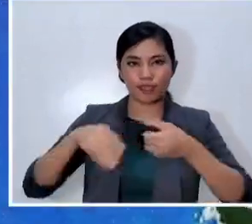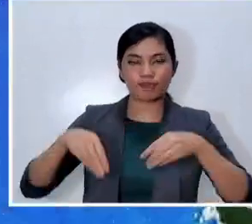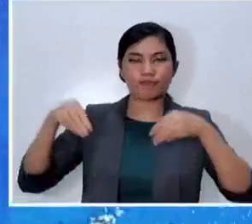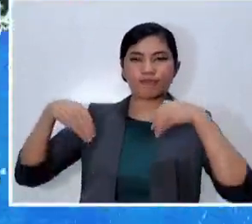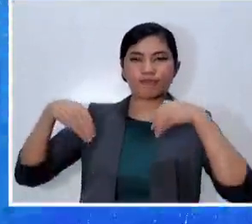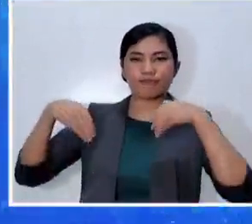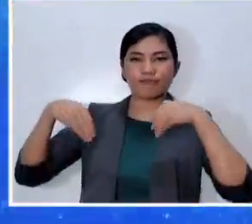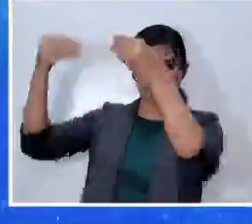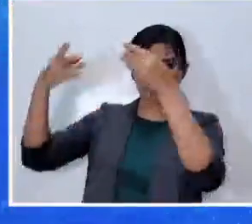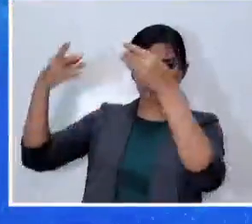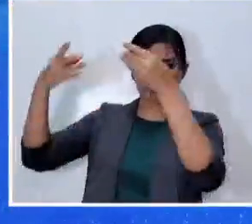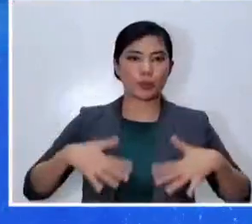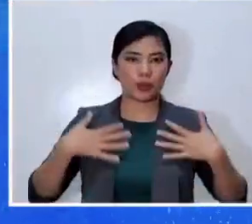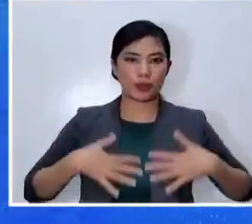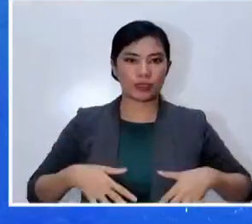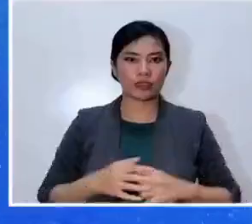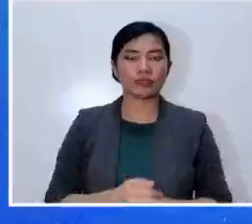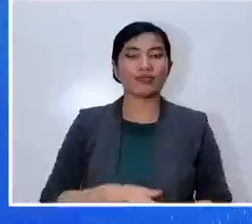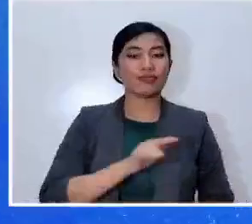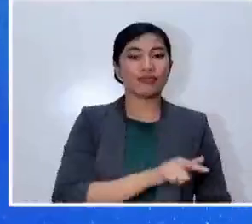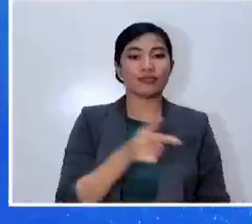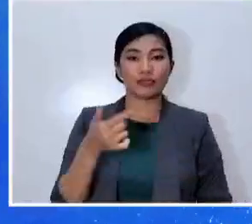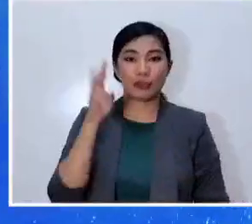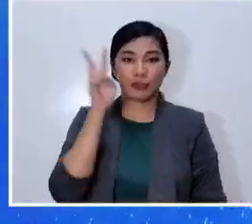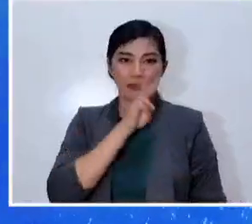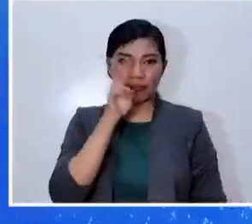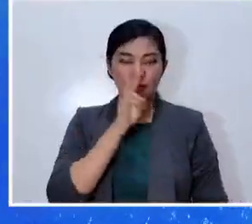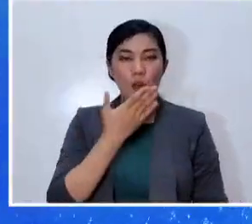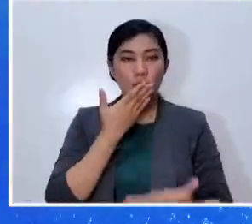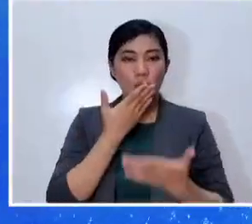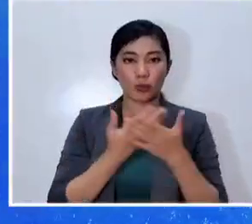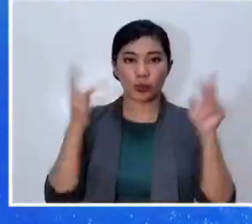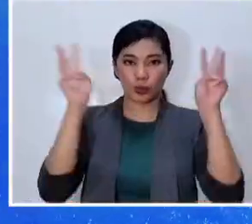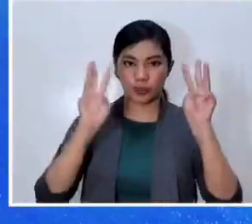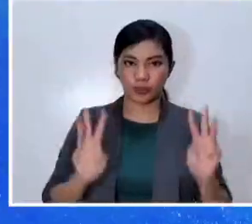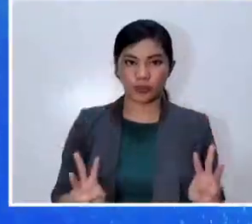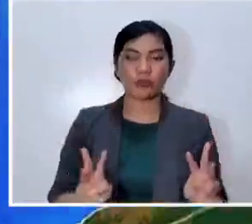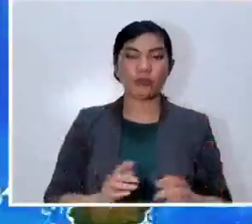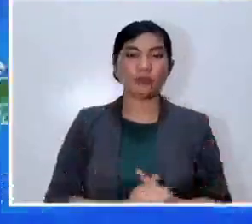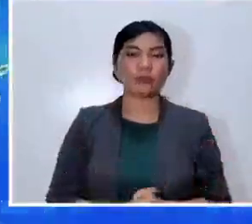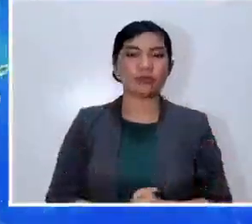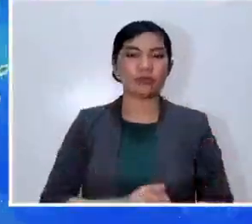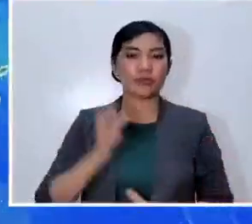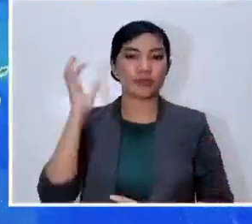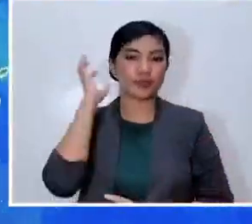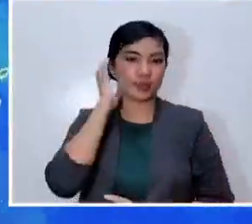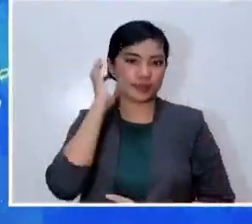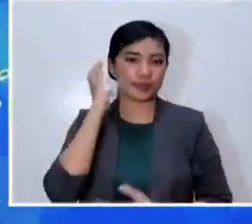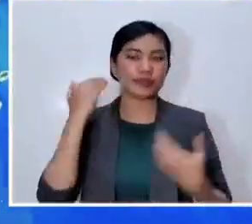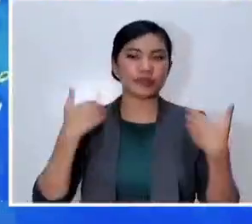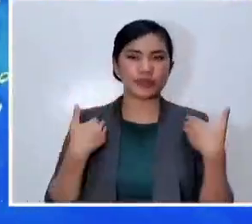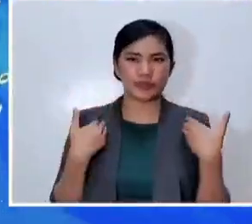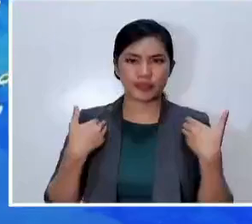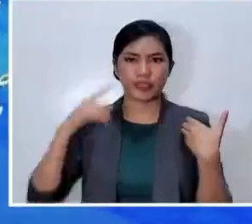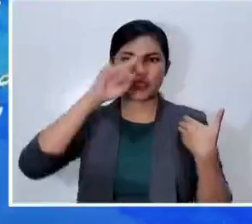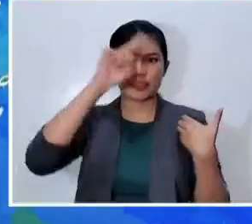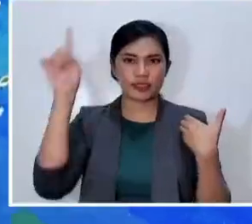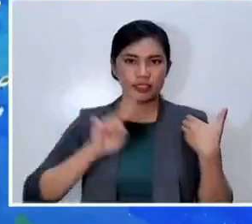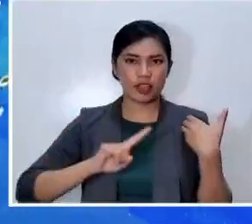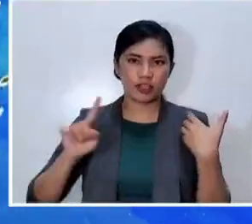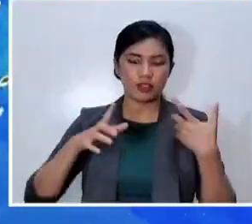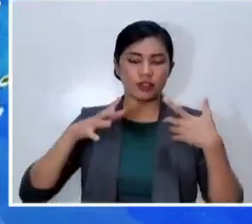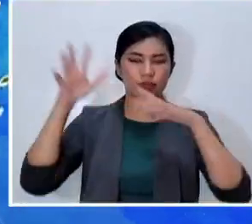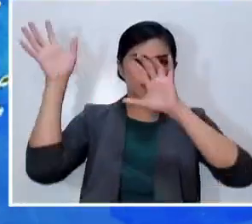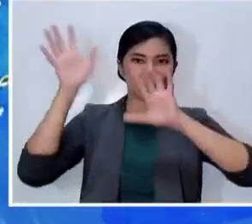ng mga kapamilya natin sa Visayas ang good weather sa weekend. At sa Mindanao naman, may tsansa ng thunderstorms bukas sa Bukidnon, Cagayan de